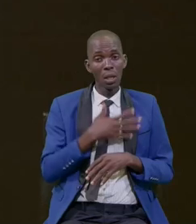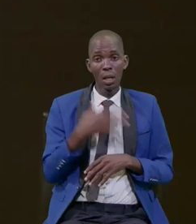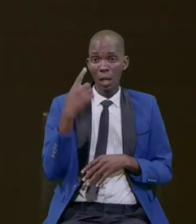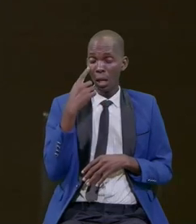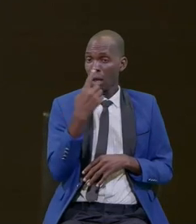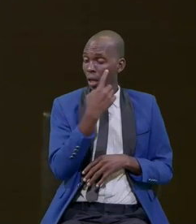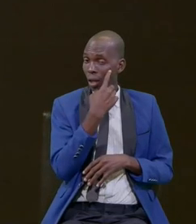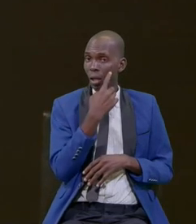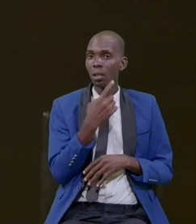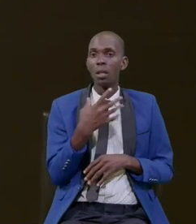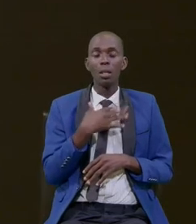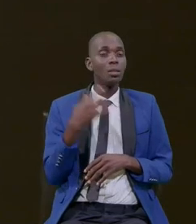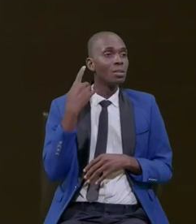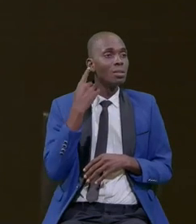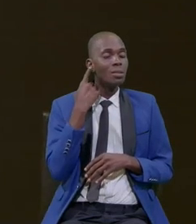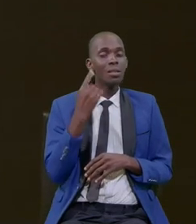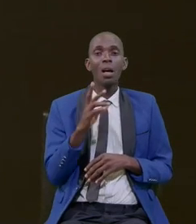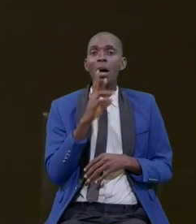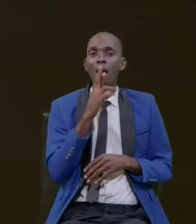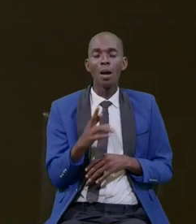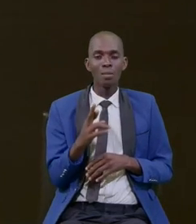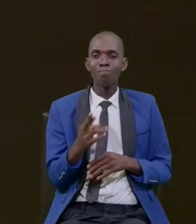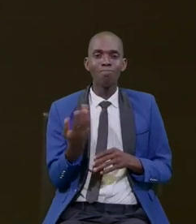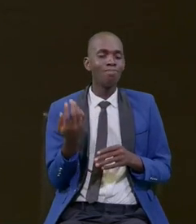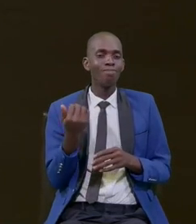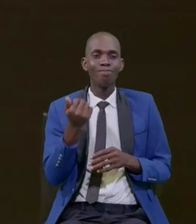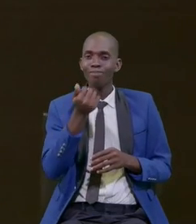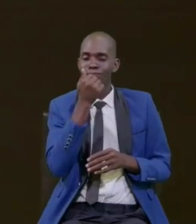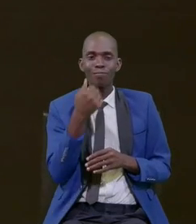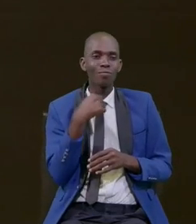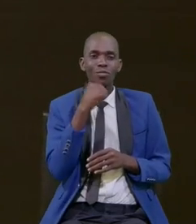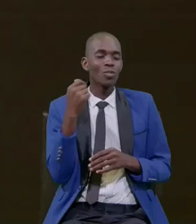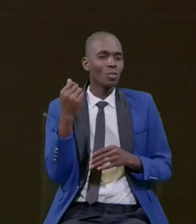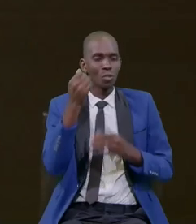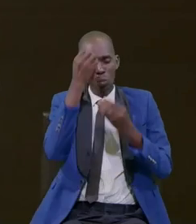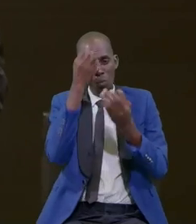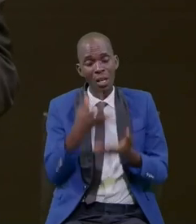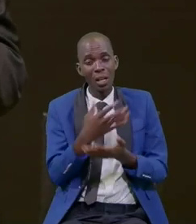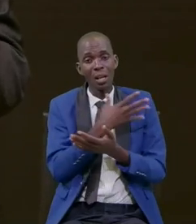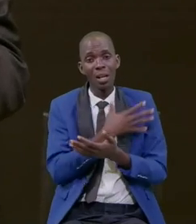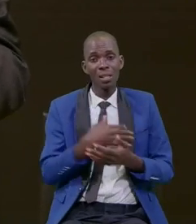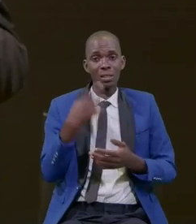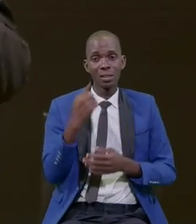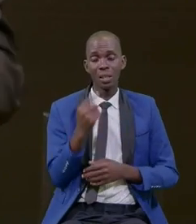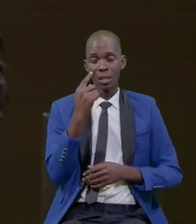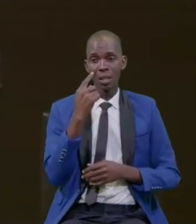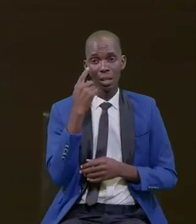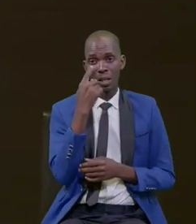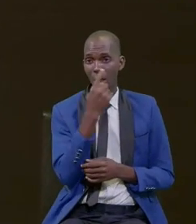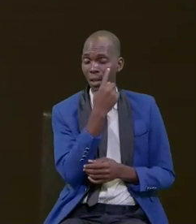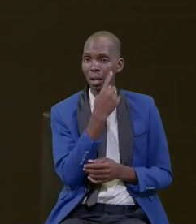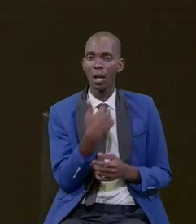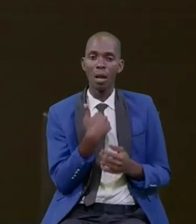Ils ont endurci leurs oreilles et ils ont fermé leurs yeux. »